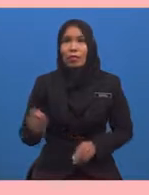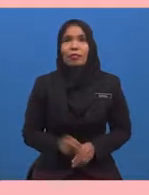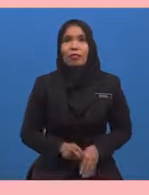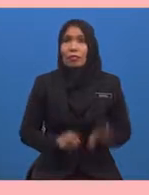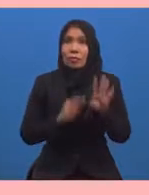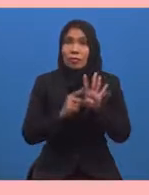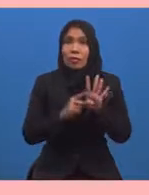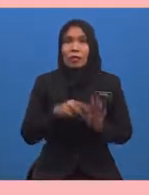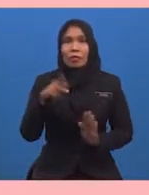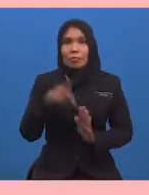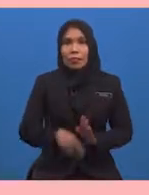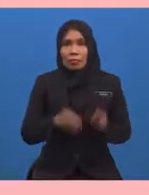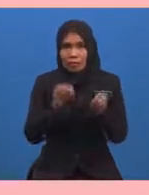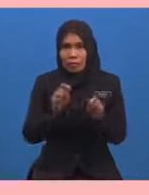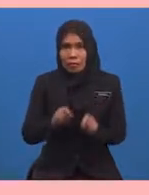pertanian.